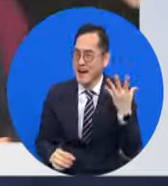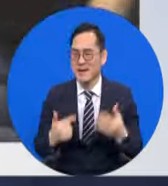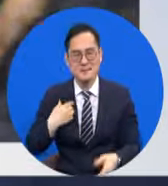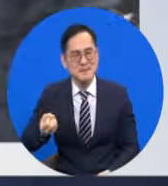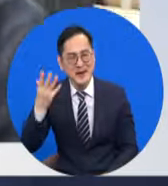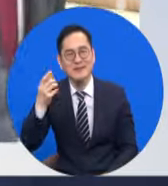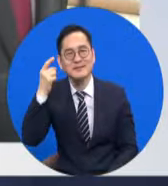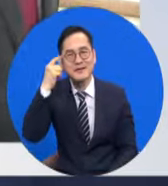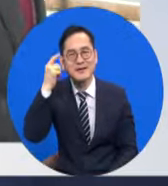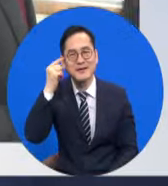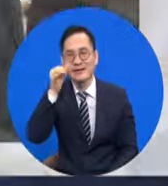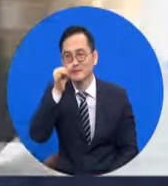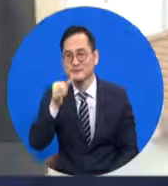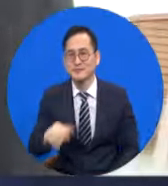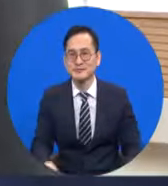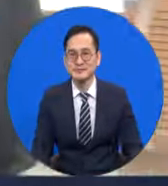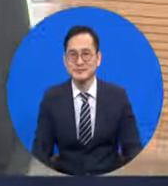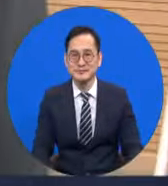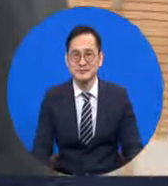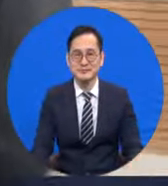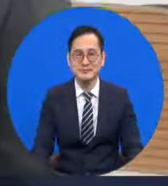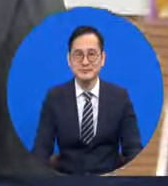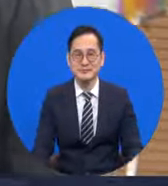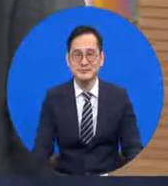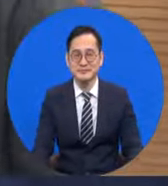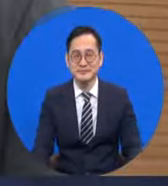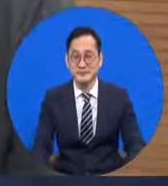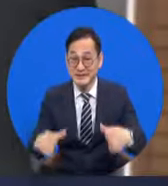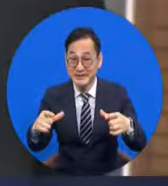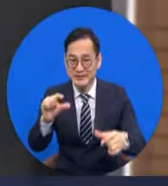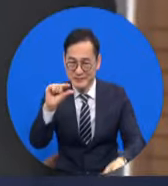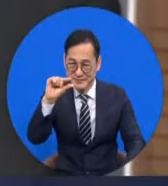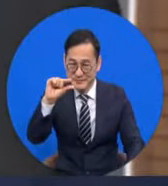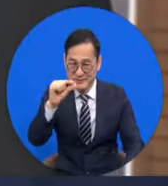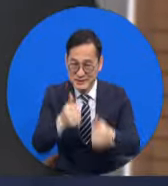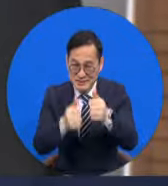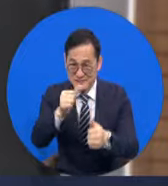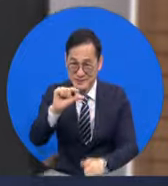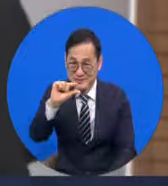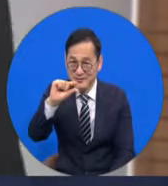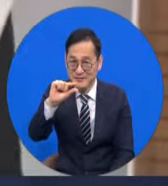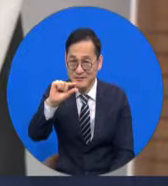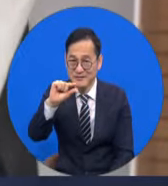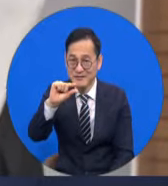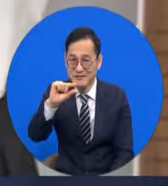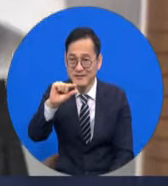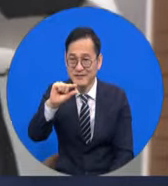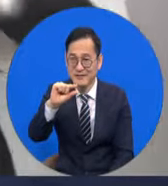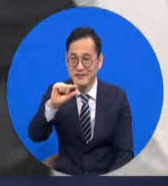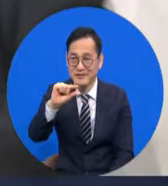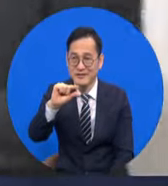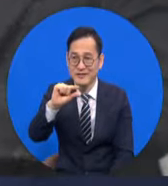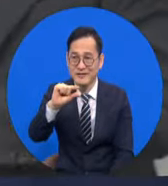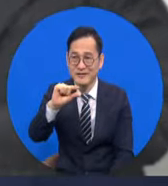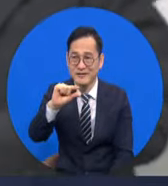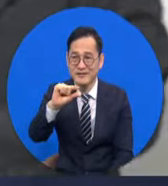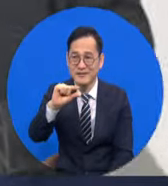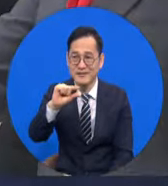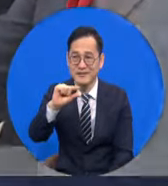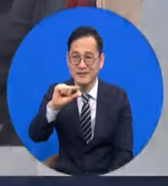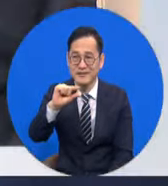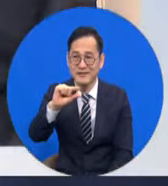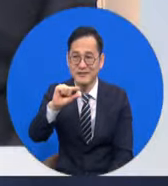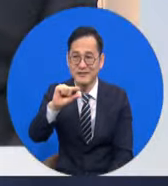부위원장님은요? 오차범위 내에 상당히 근접한 것으로 지금 나와는 있는데요. 저보다는 조금 더 차이가 있지 않을까.